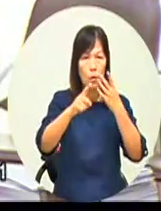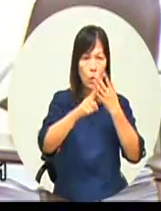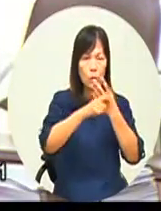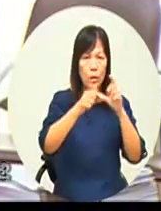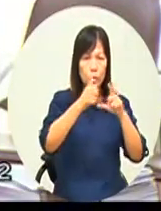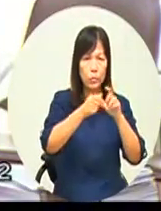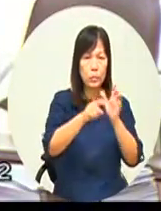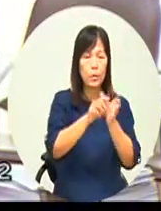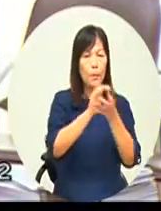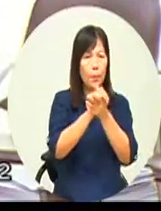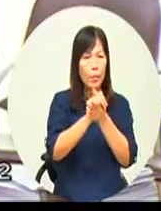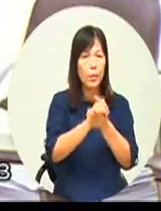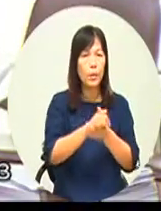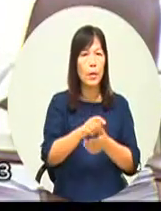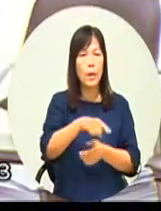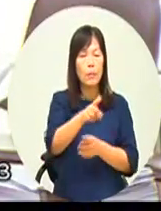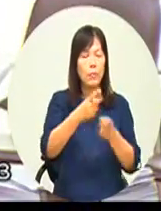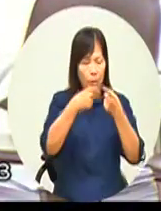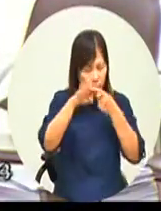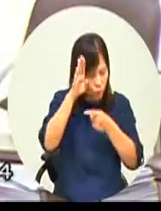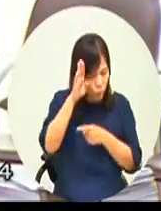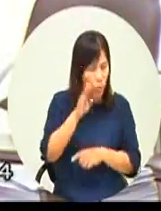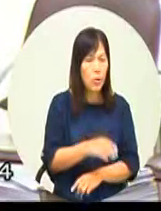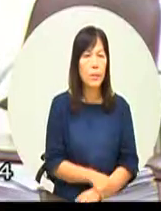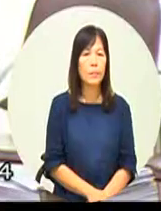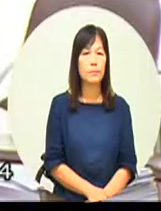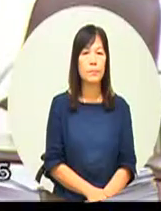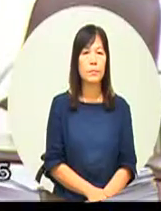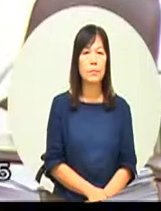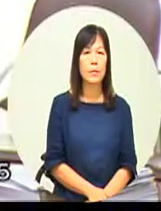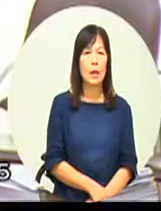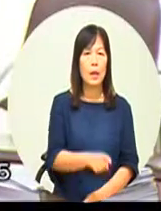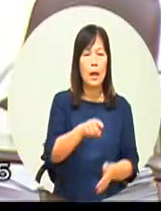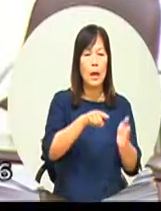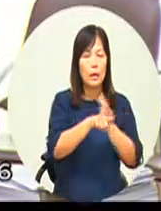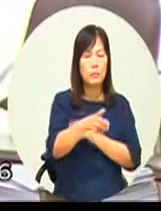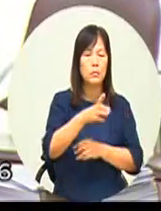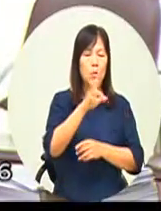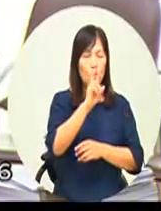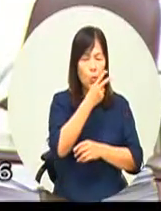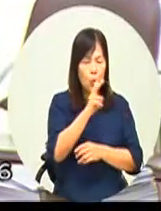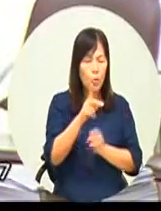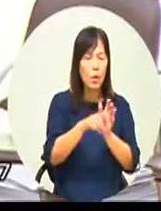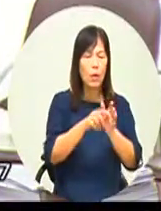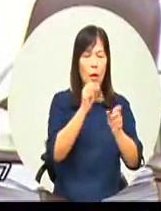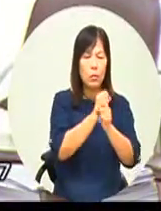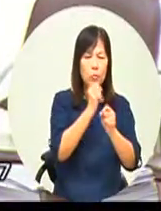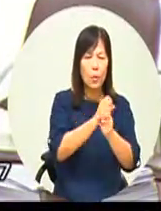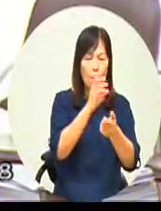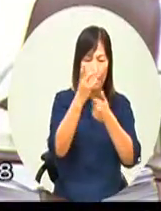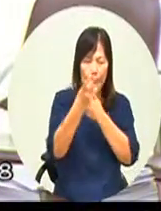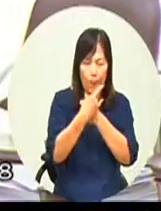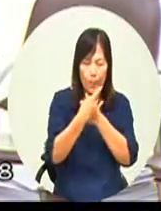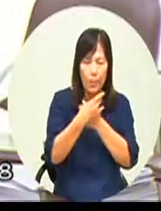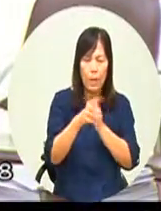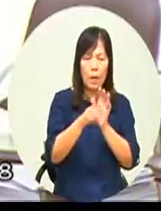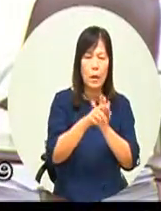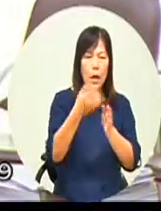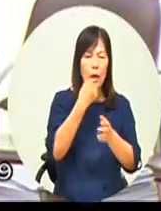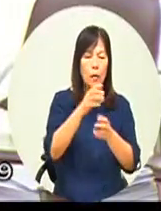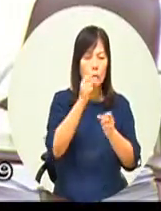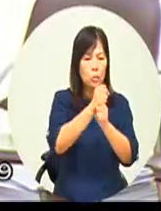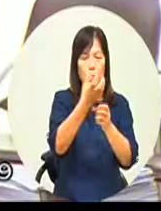友们、姐妹们，真歹势，好，他们一再的谎言都没有去做，而且让你们受